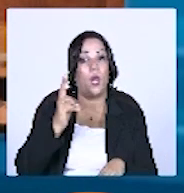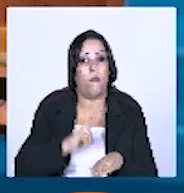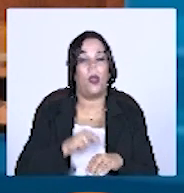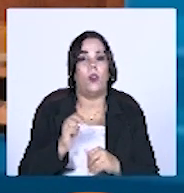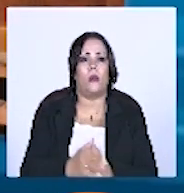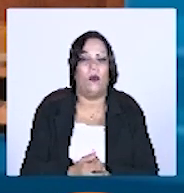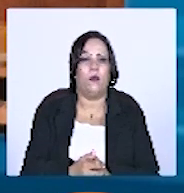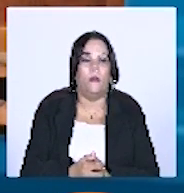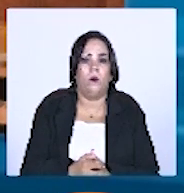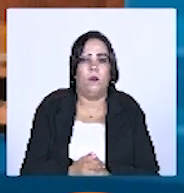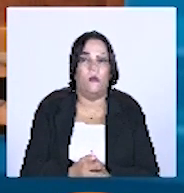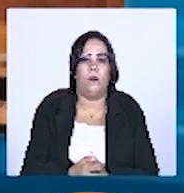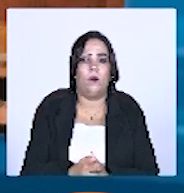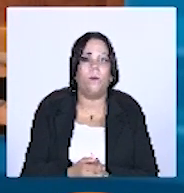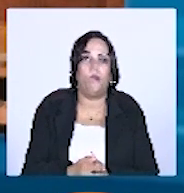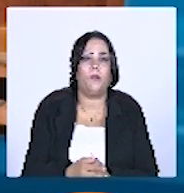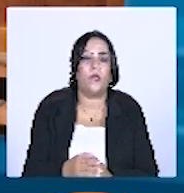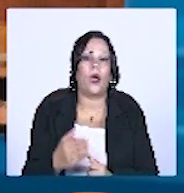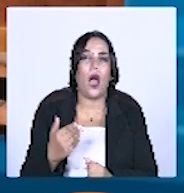ا